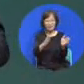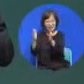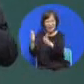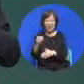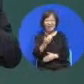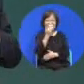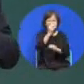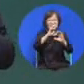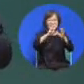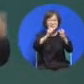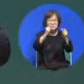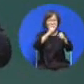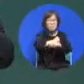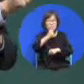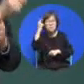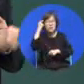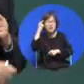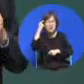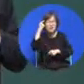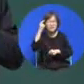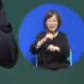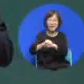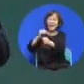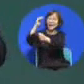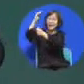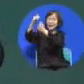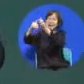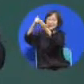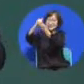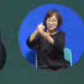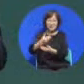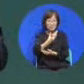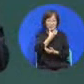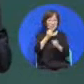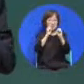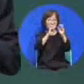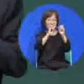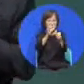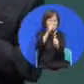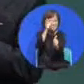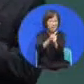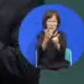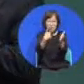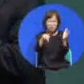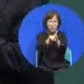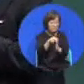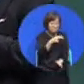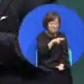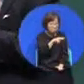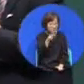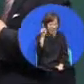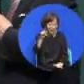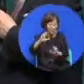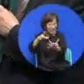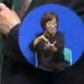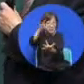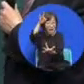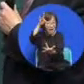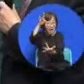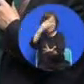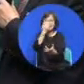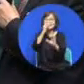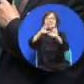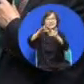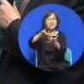위해서는 한 나라를 선택해야 되는데 이스라엘을 선택한 거예요. 그걸 몰란 거예요. In order to relay this gospel, God selected one nation, but then